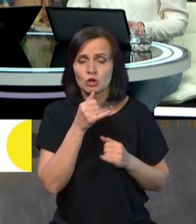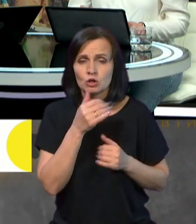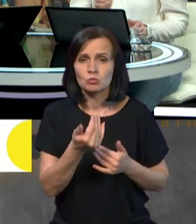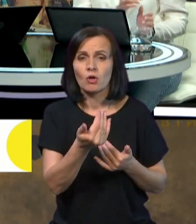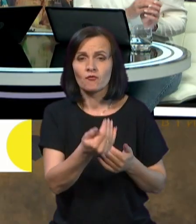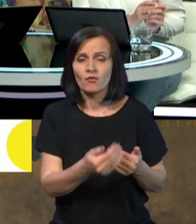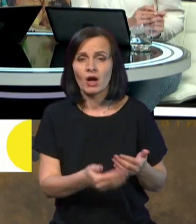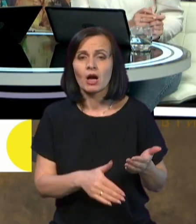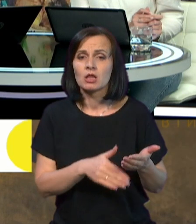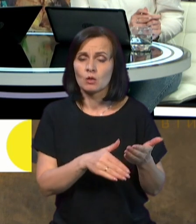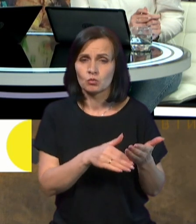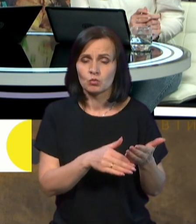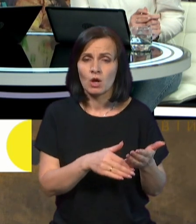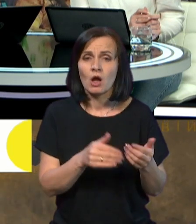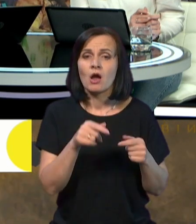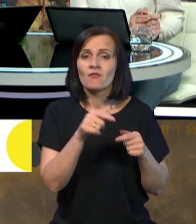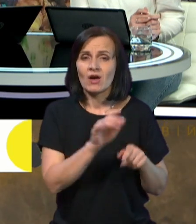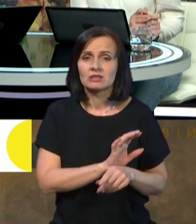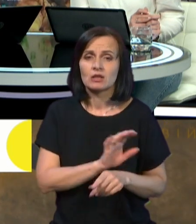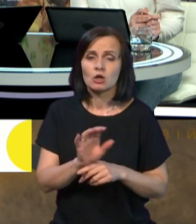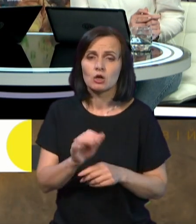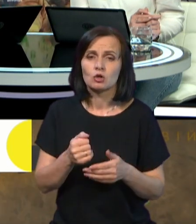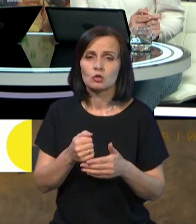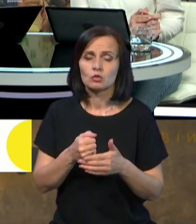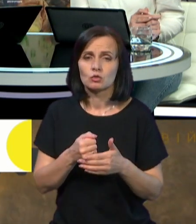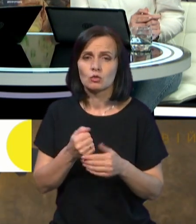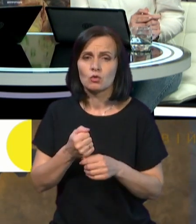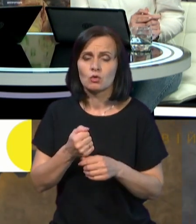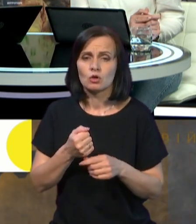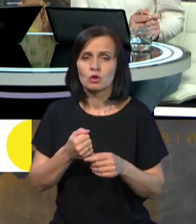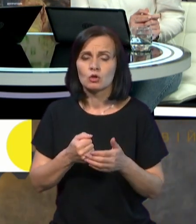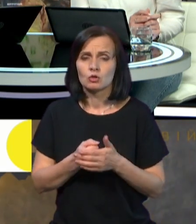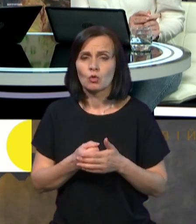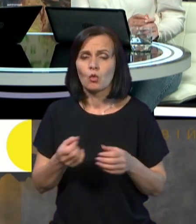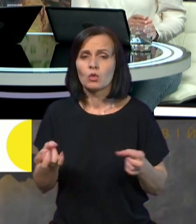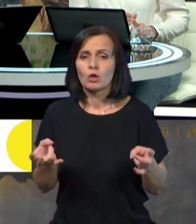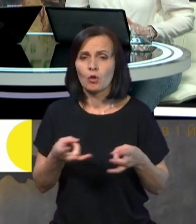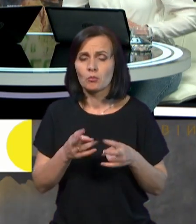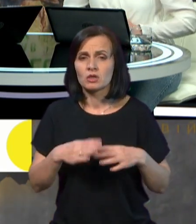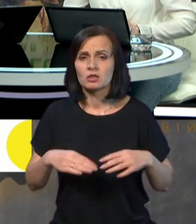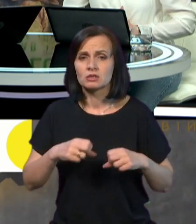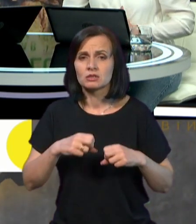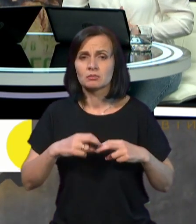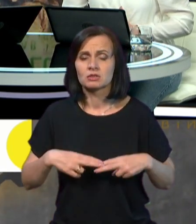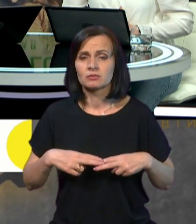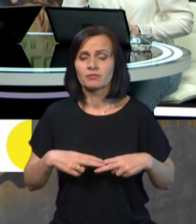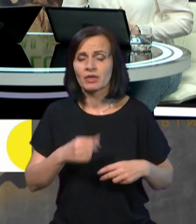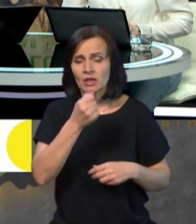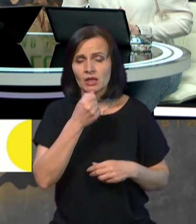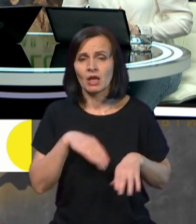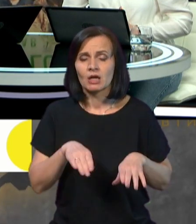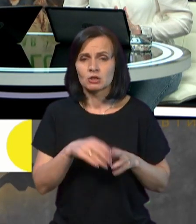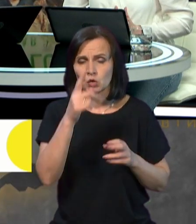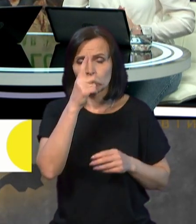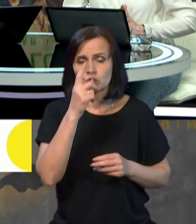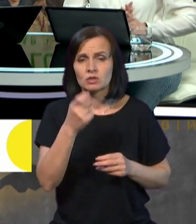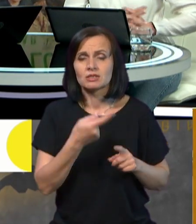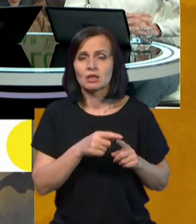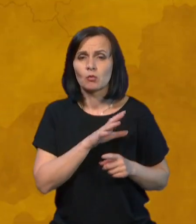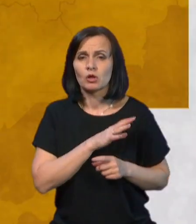Так, але я закликаю все ж таки вимірювати свій артеріальний тиск. На жаль, на сьогоднішній день дуже багато є різних